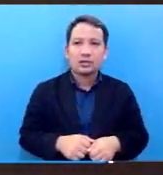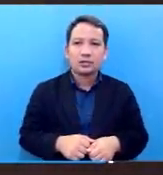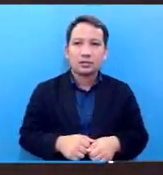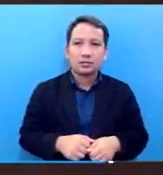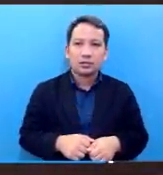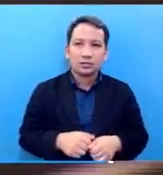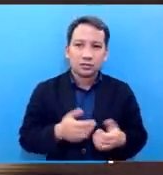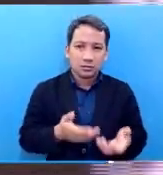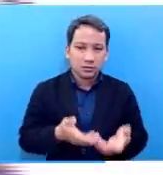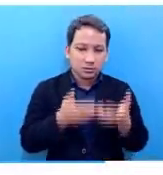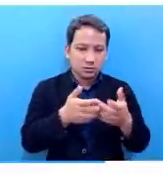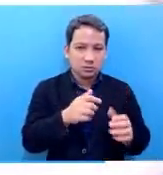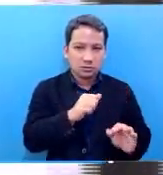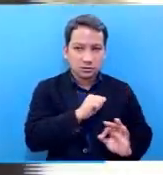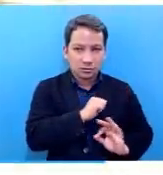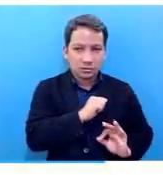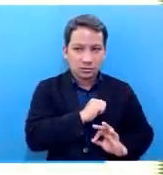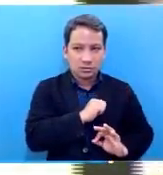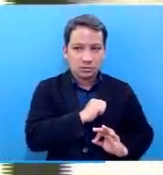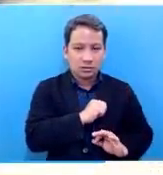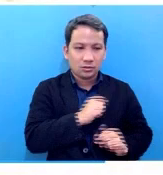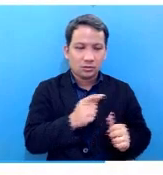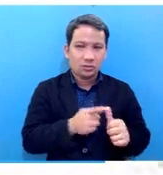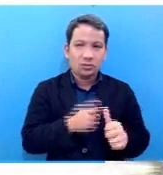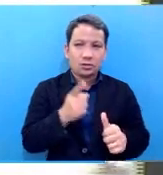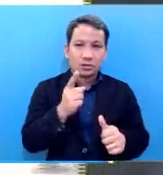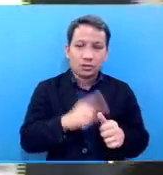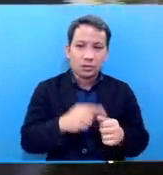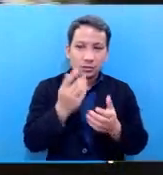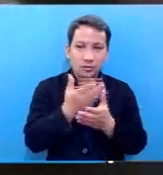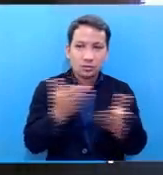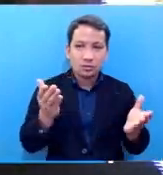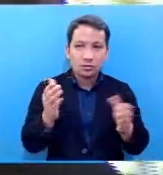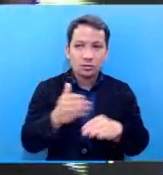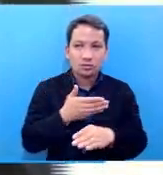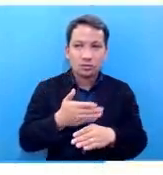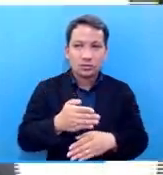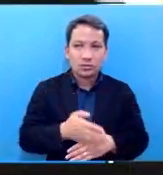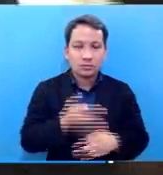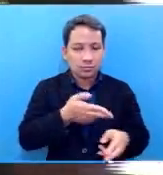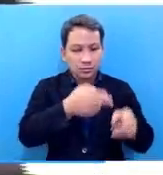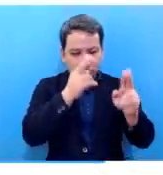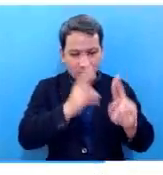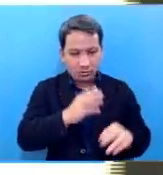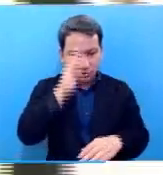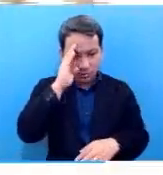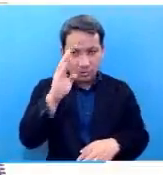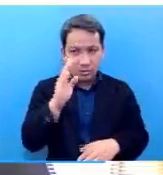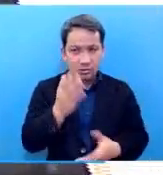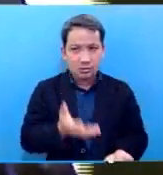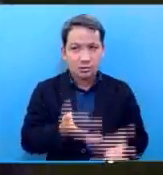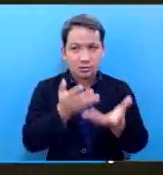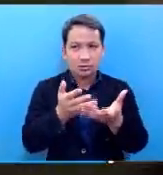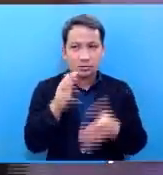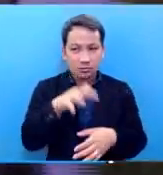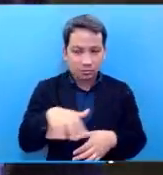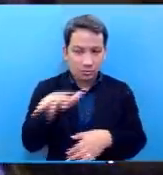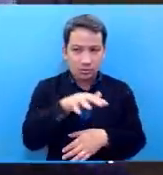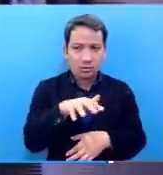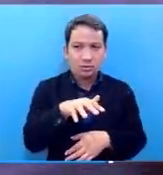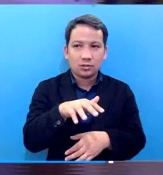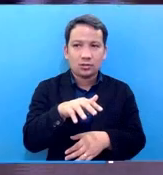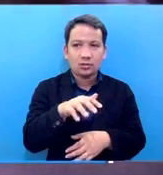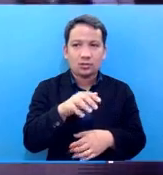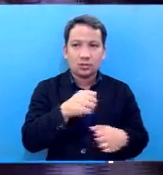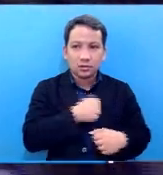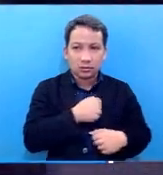sandatahang lakas. Sa unang edisyon ng konserto, binigyang pagkilala ng programa ang kabayanihan ng ating mga kapatid na sundalo